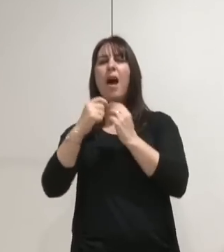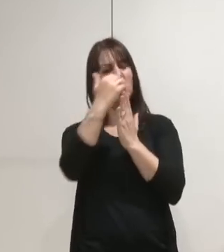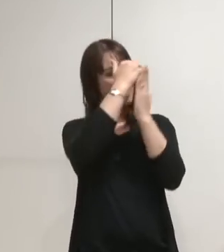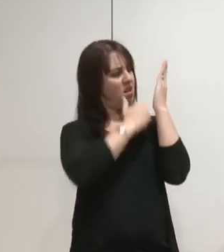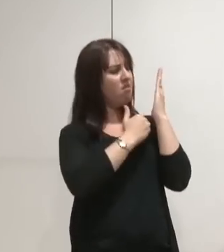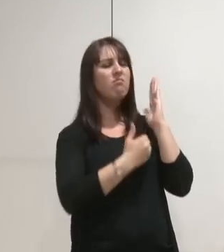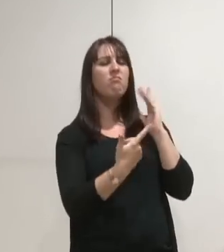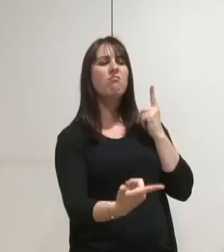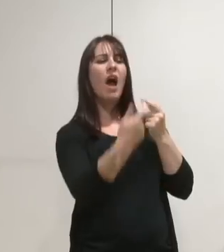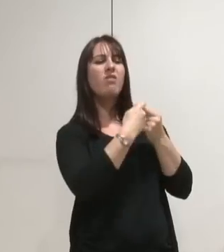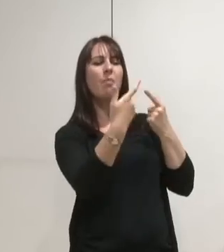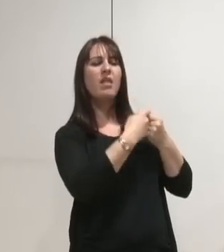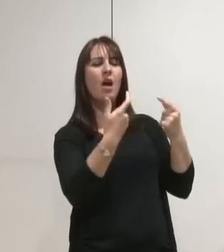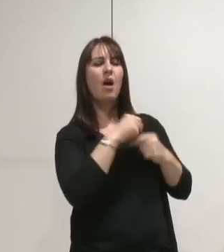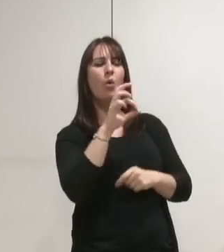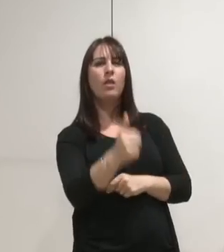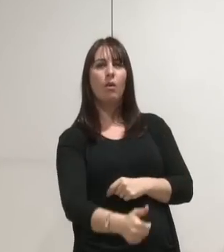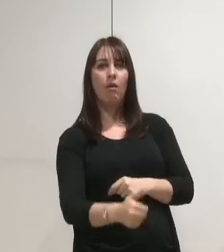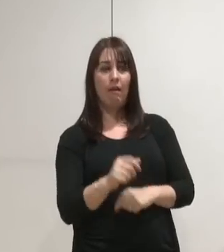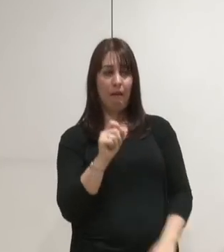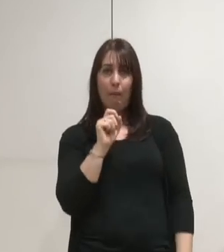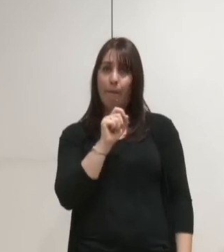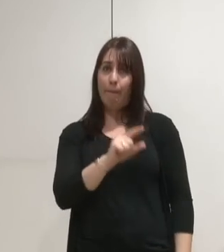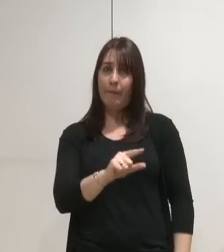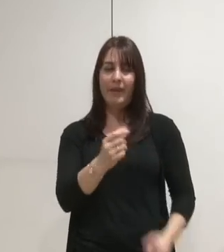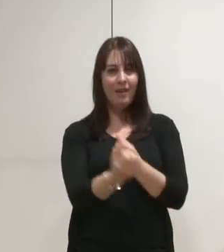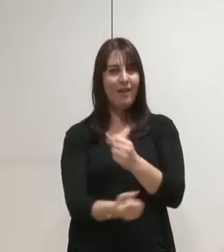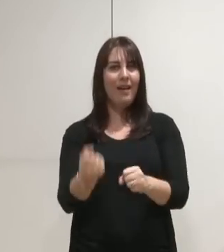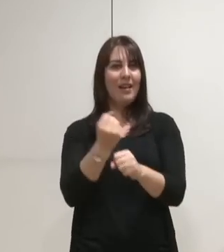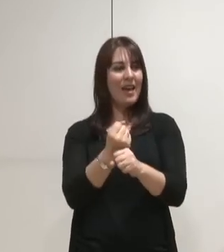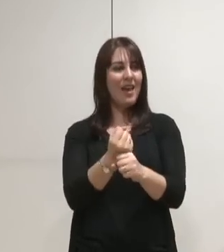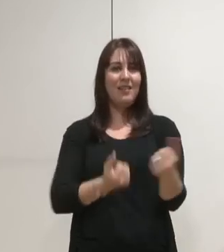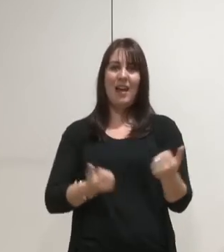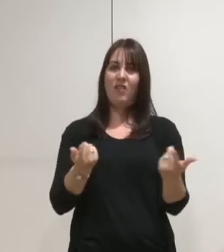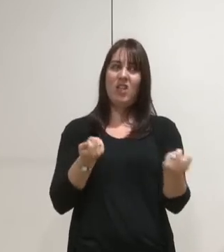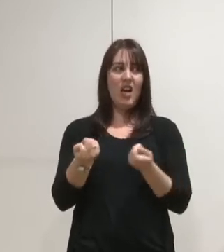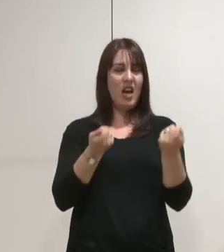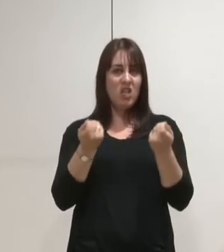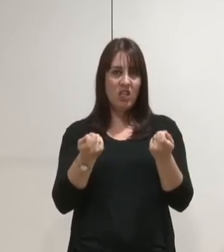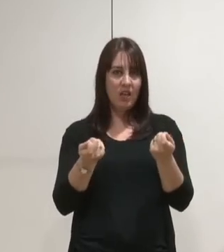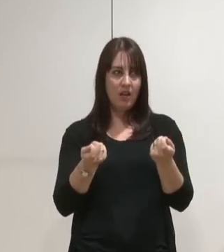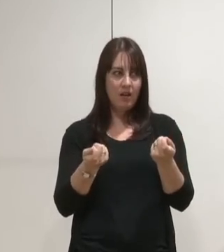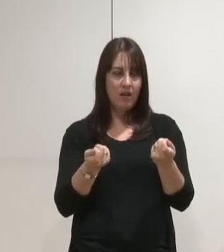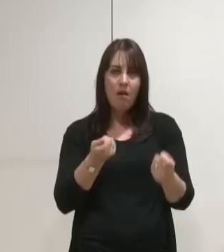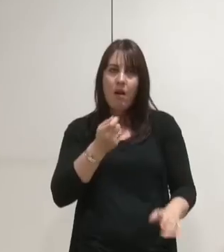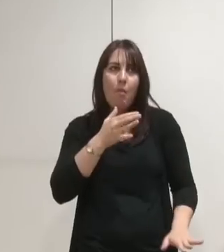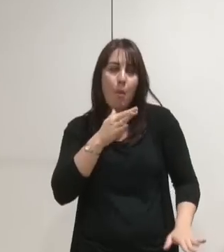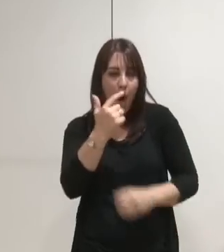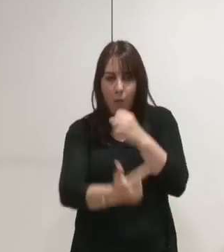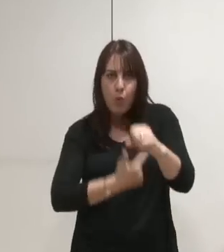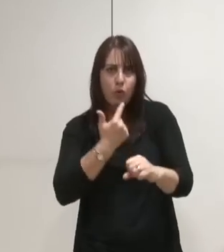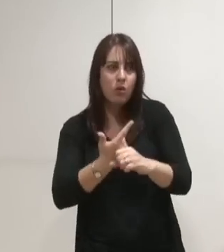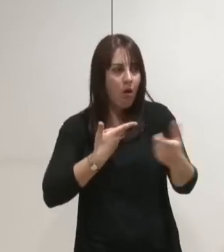marché dès lors sur ce point la création de la régie ne se justifie pas au moins pour les deux années